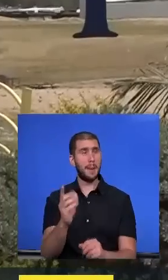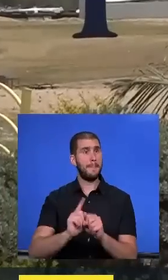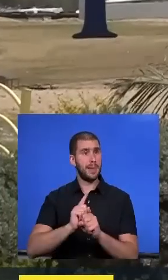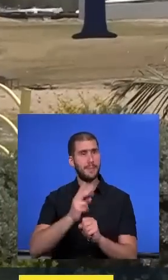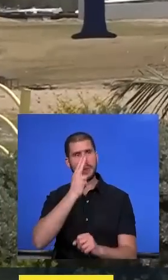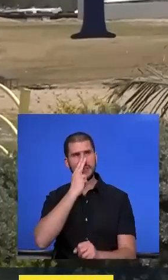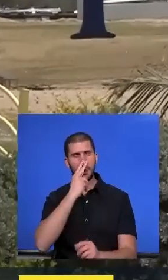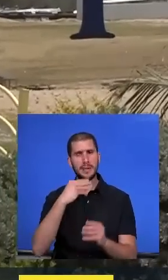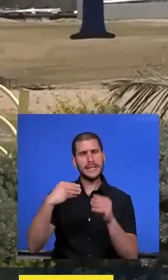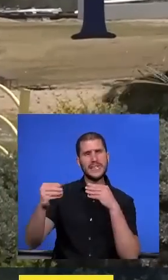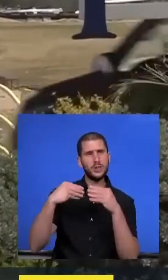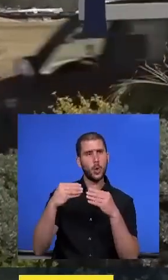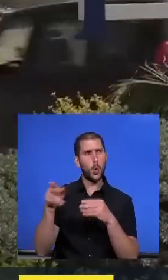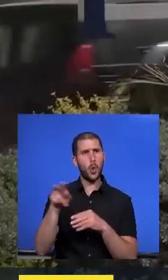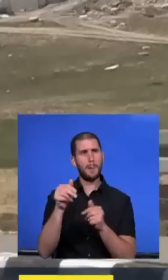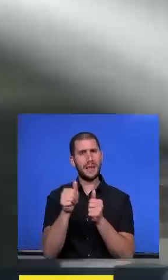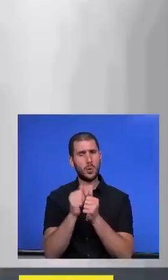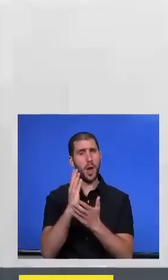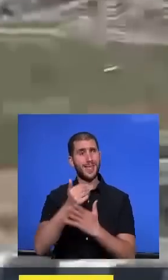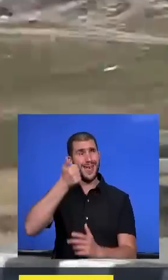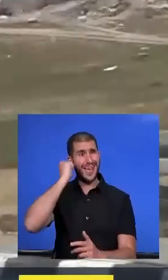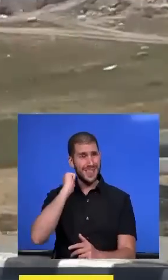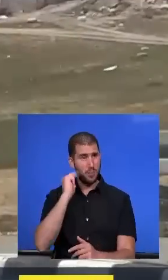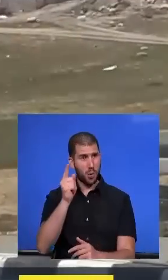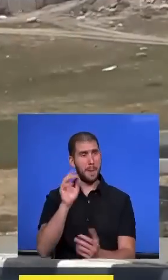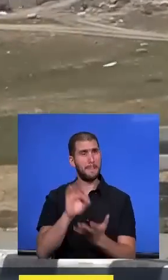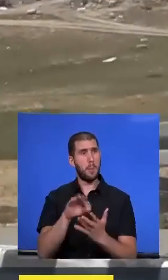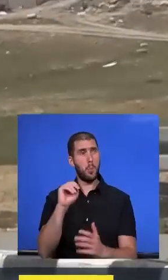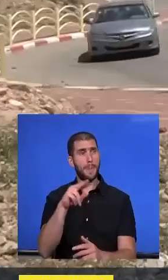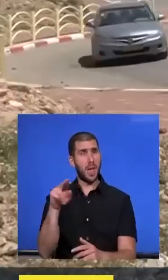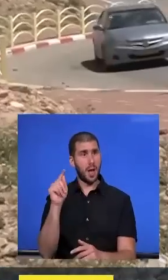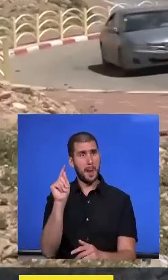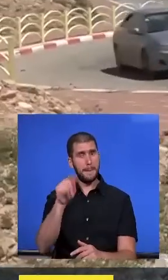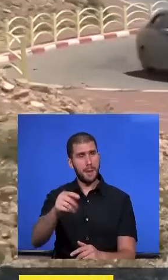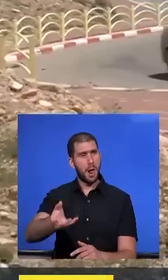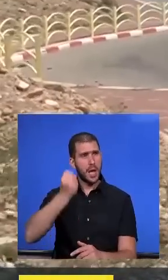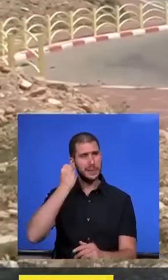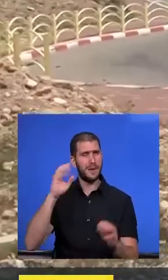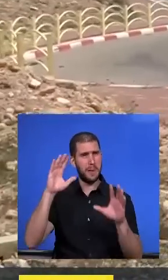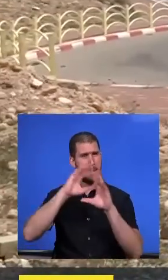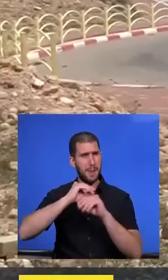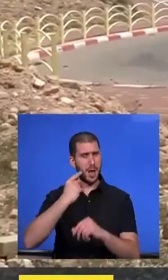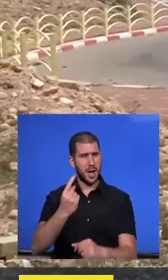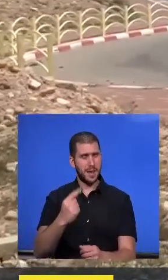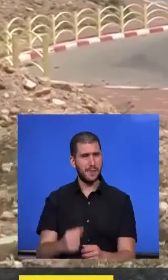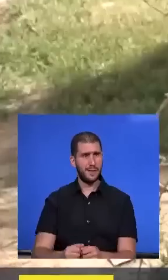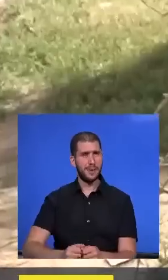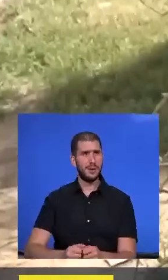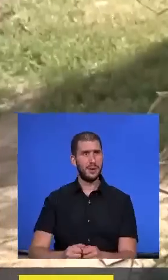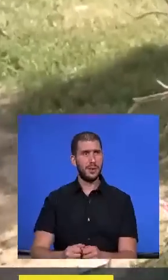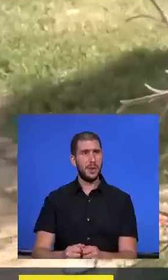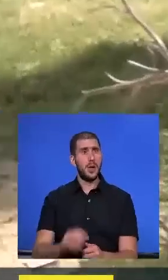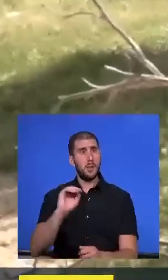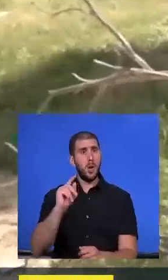ניסיונות לגשר בין בני הזוג עד אתמול, כאשר מוחמד אחיה בא לאסוף אותה בשעות הערב. מוחמד